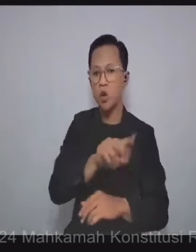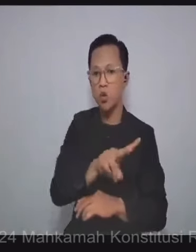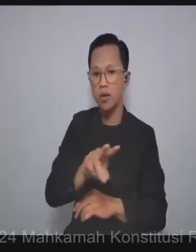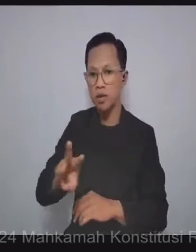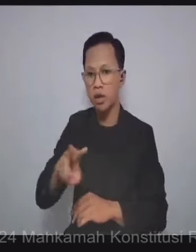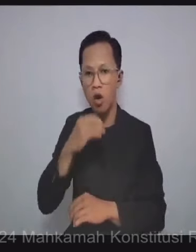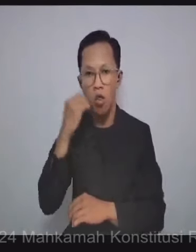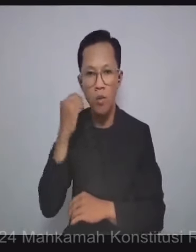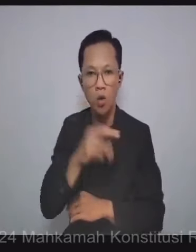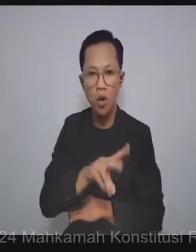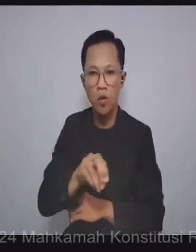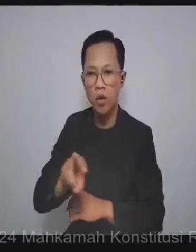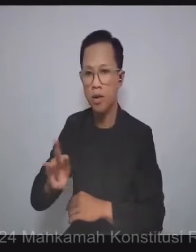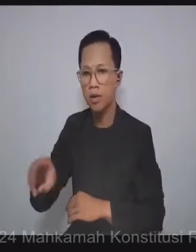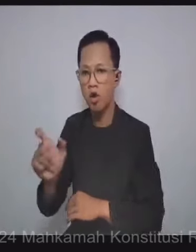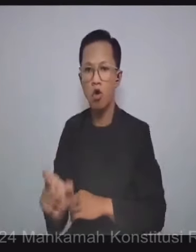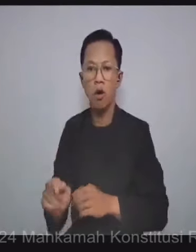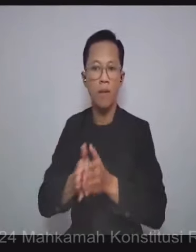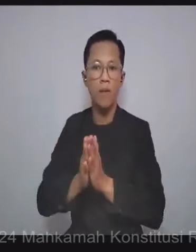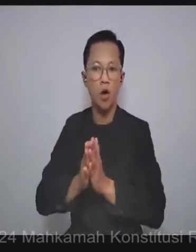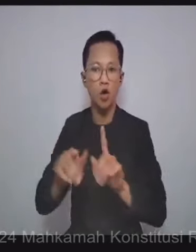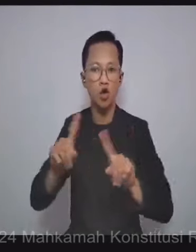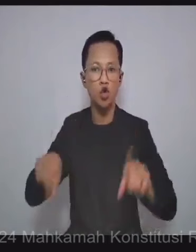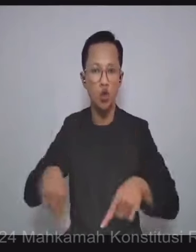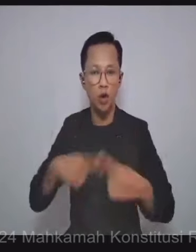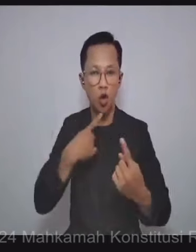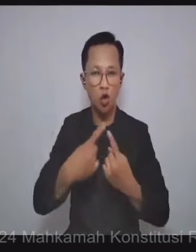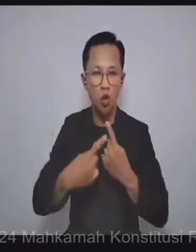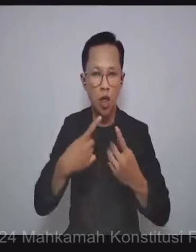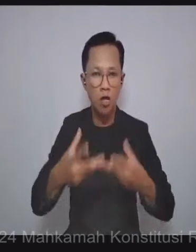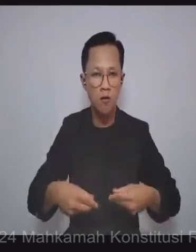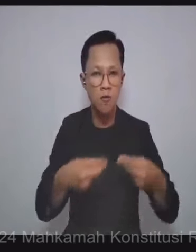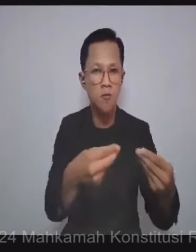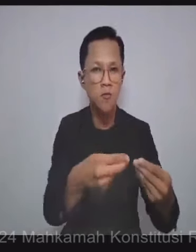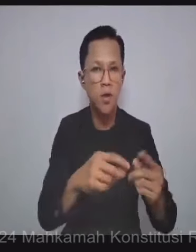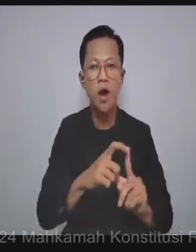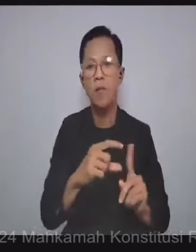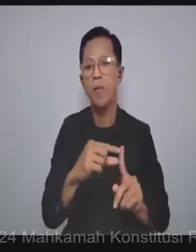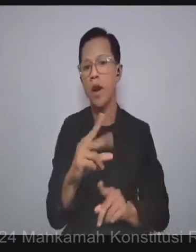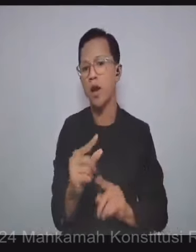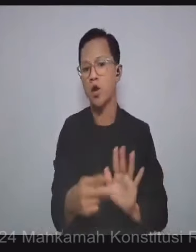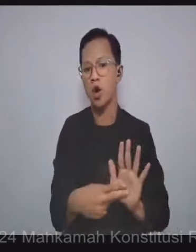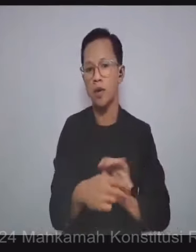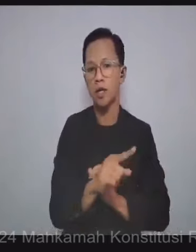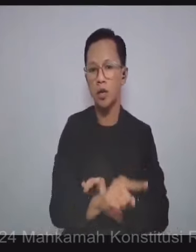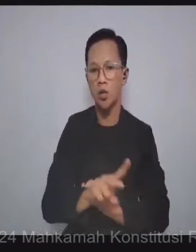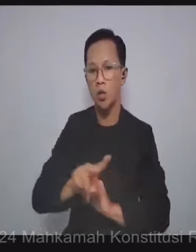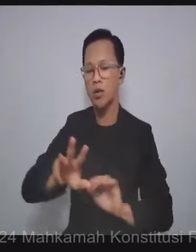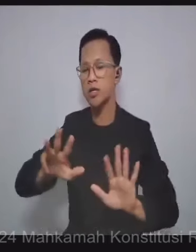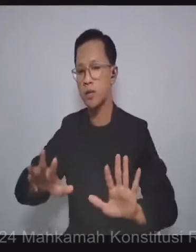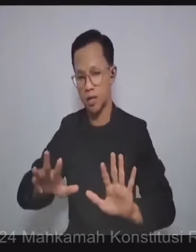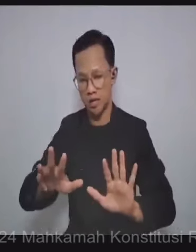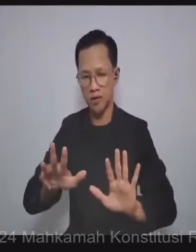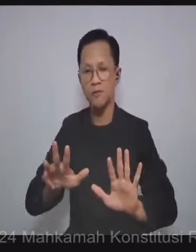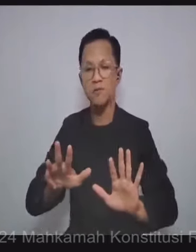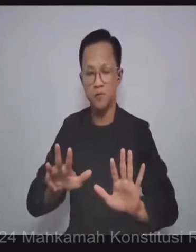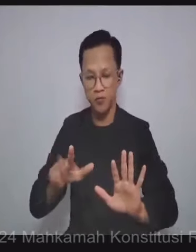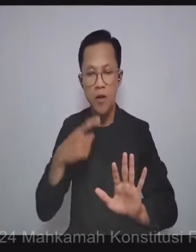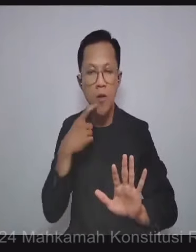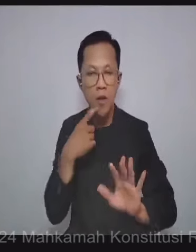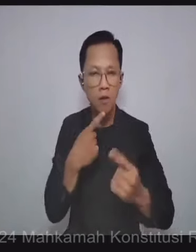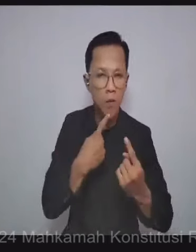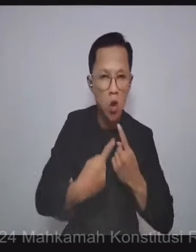termohon telah mengajukan surat permohonan konsultasi kepada DPR dengan nomor 129 dan seterusnya mengenai konsultasi